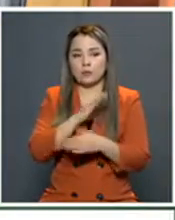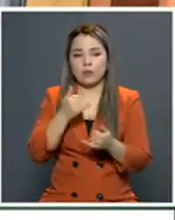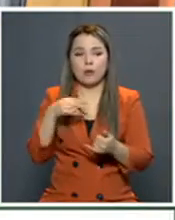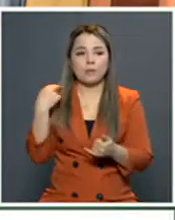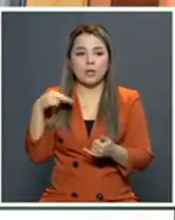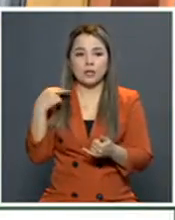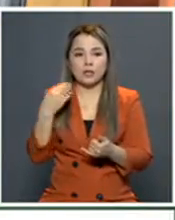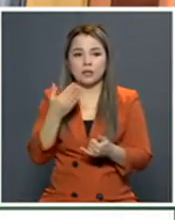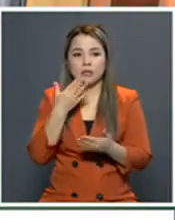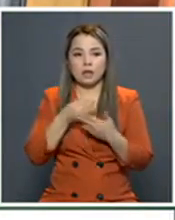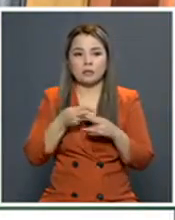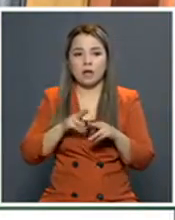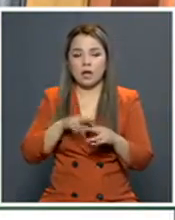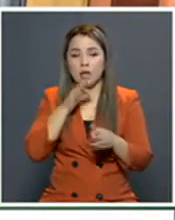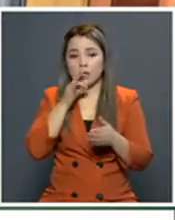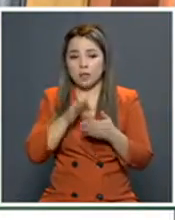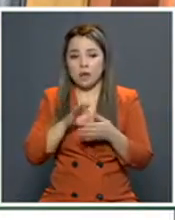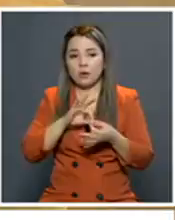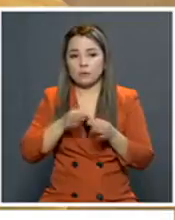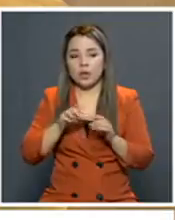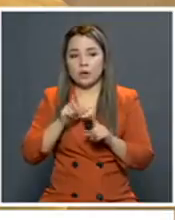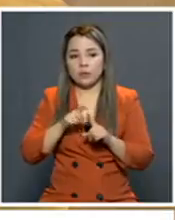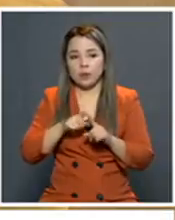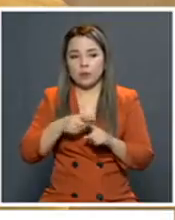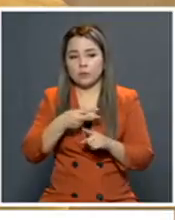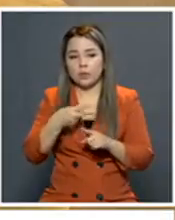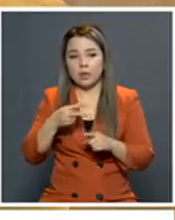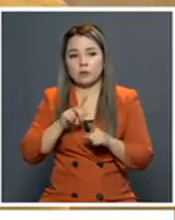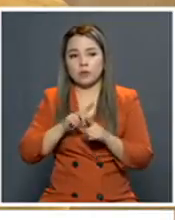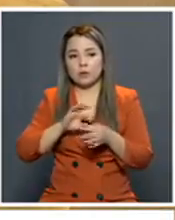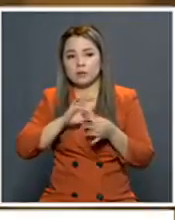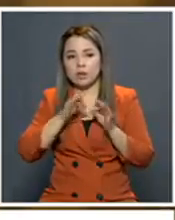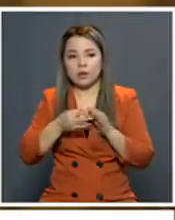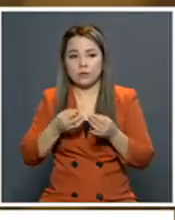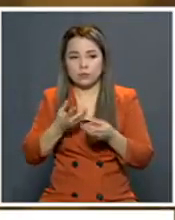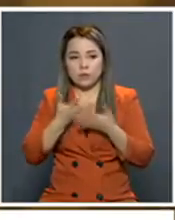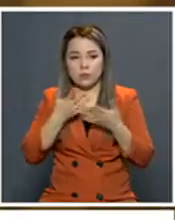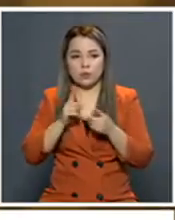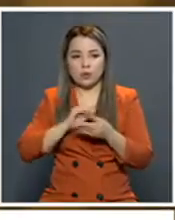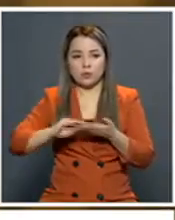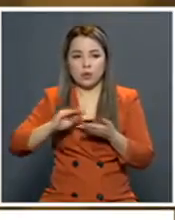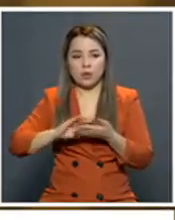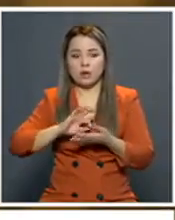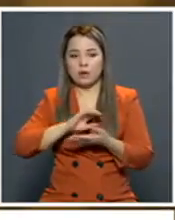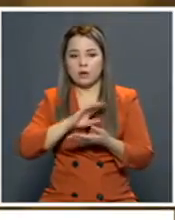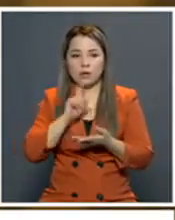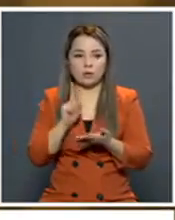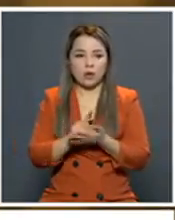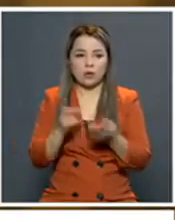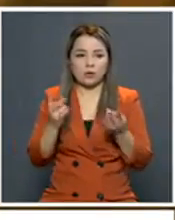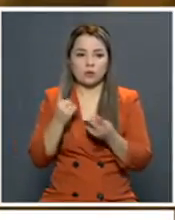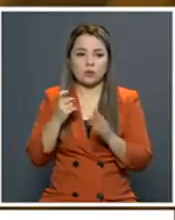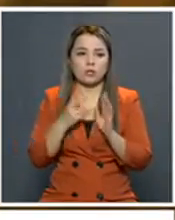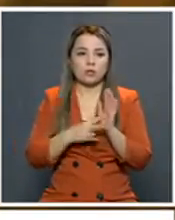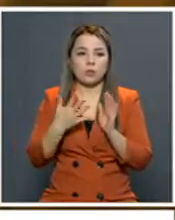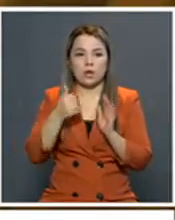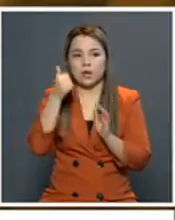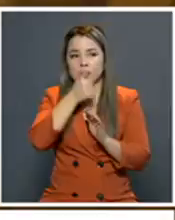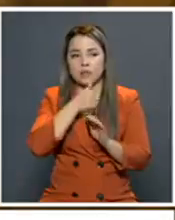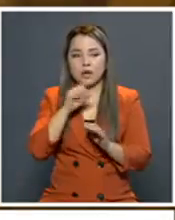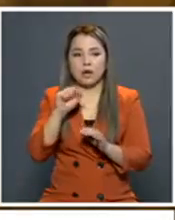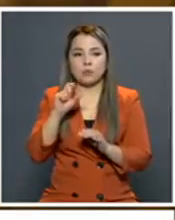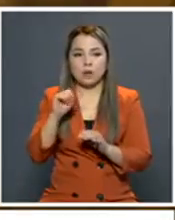Президенттің пәрмені басылымның мәнін де мазмұнын да жақсарта түсуге түрткі болмақ. Абайдың 175 жылдығы қарсаңында Абай